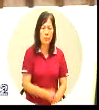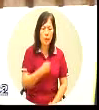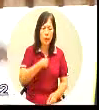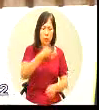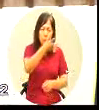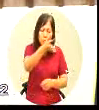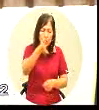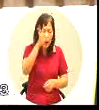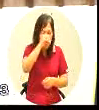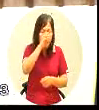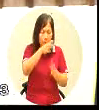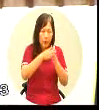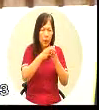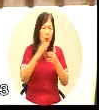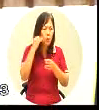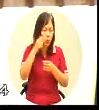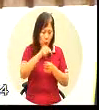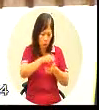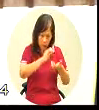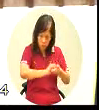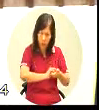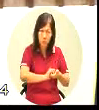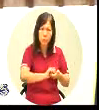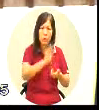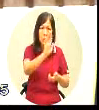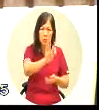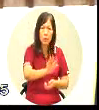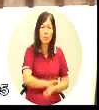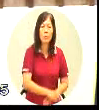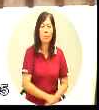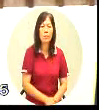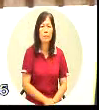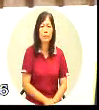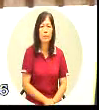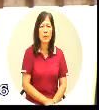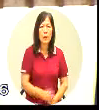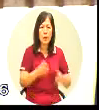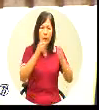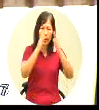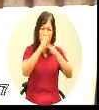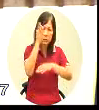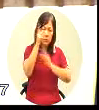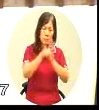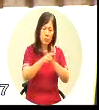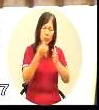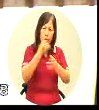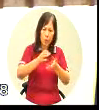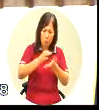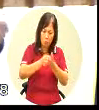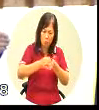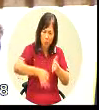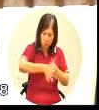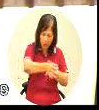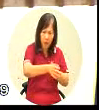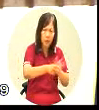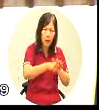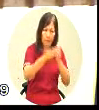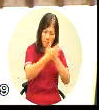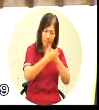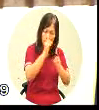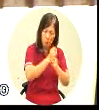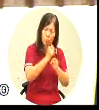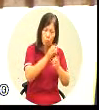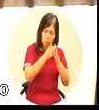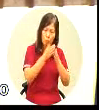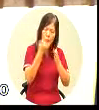看看。如果那个属实，我会觉得我们市政府是不是可以来花这笔预算来做那个保护工